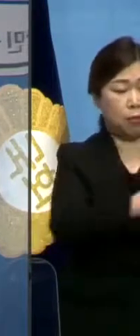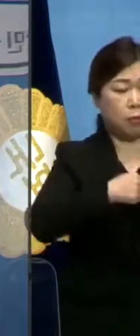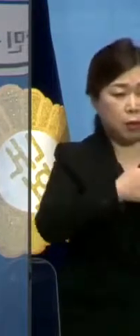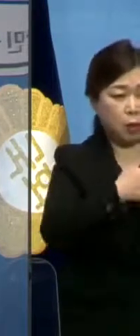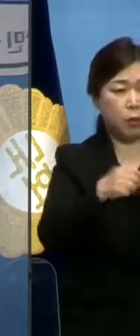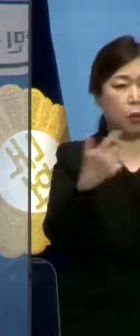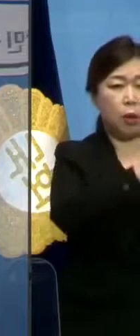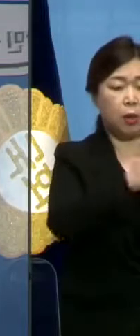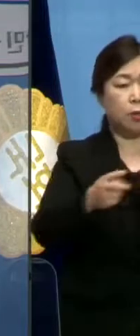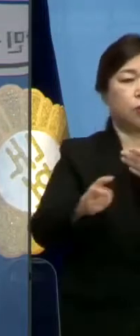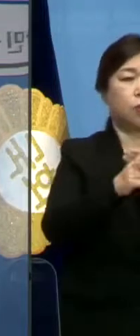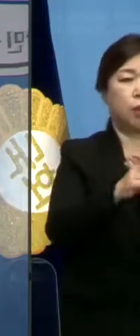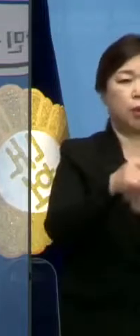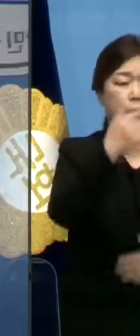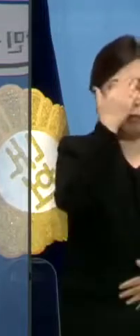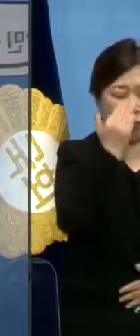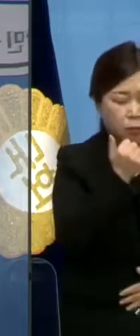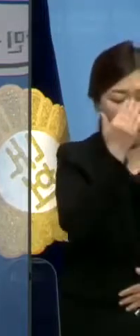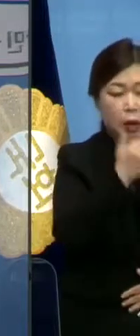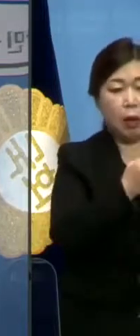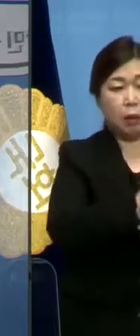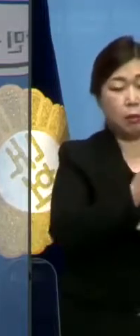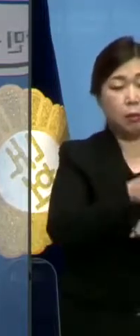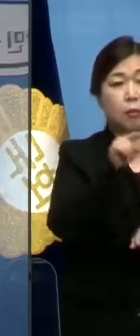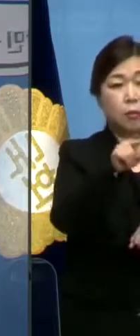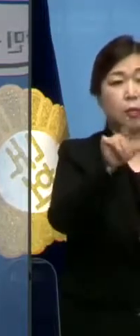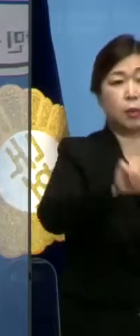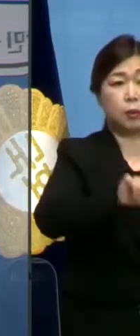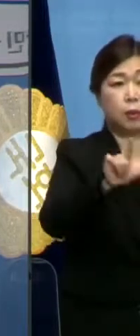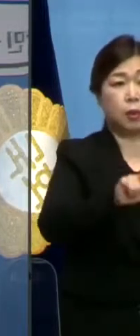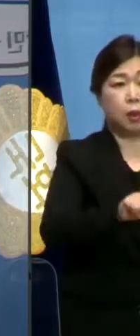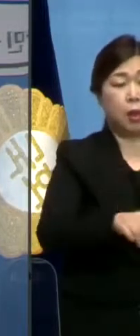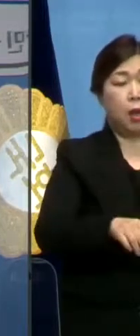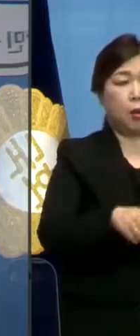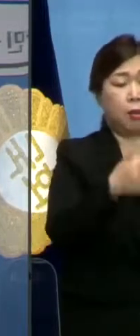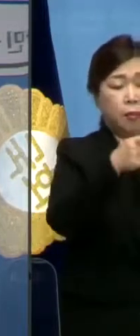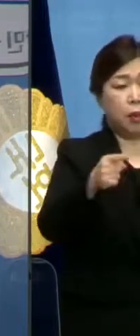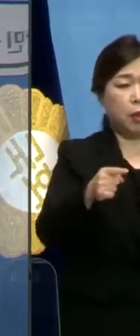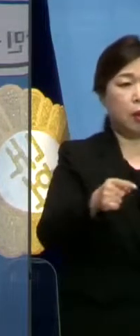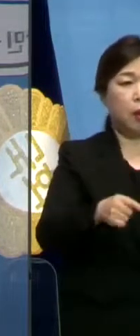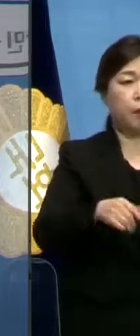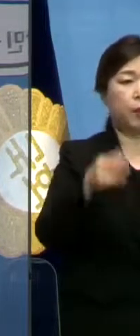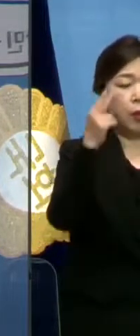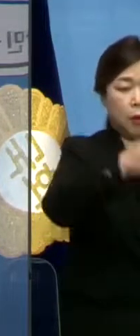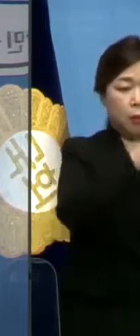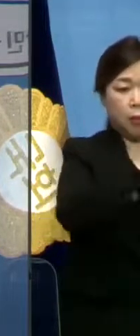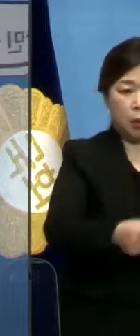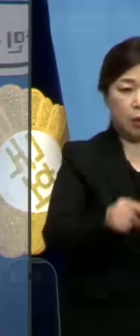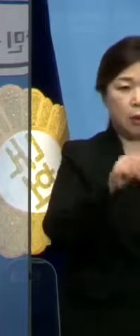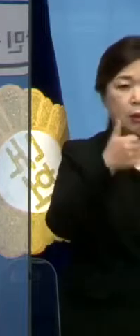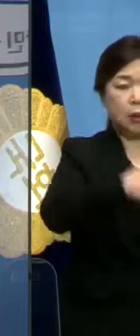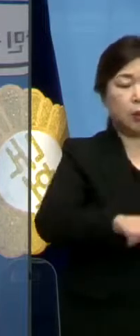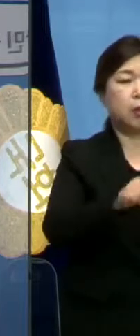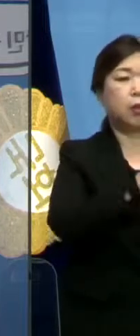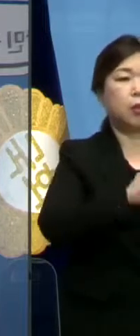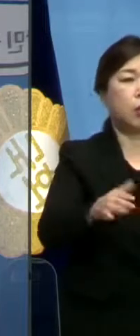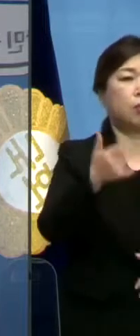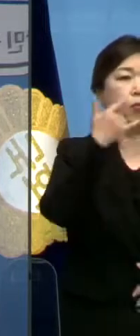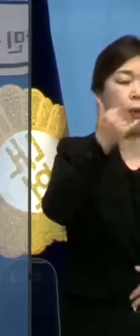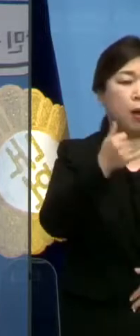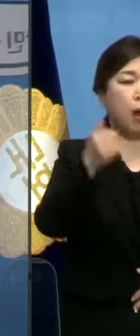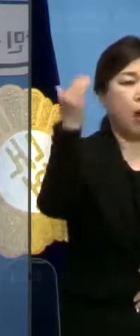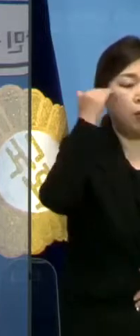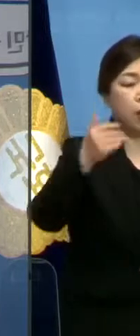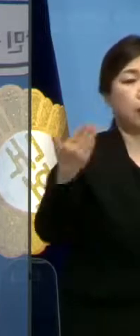등 온갖 불법에는 눈 감던 국회가 산재로 자식을 잃은 부모가 대한민국의 다른